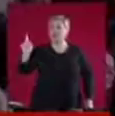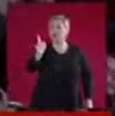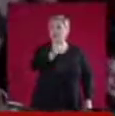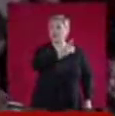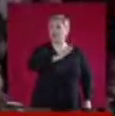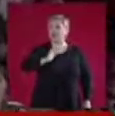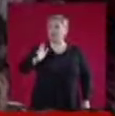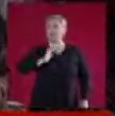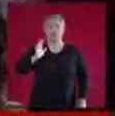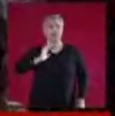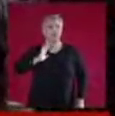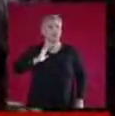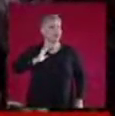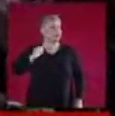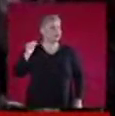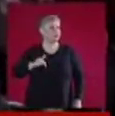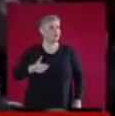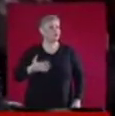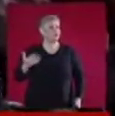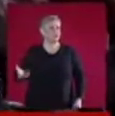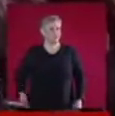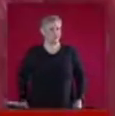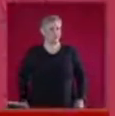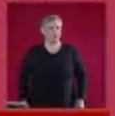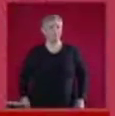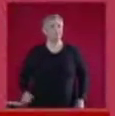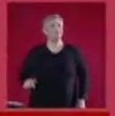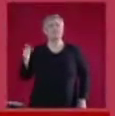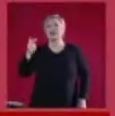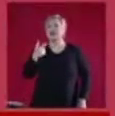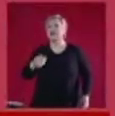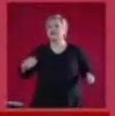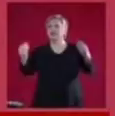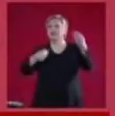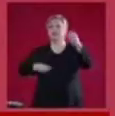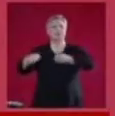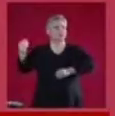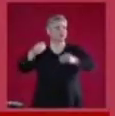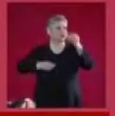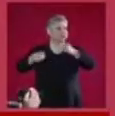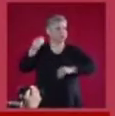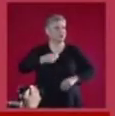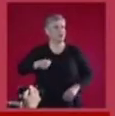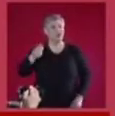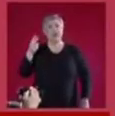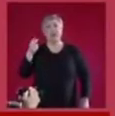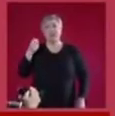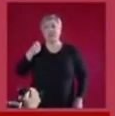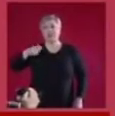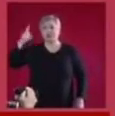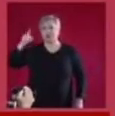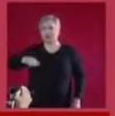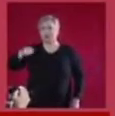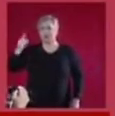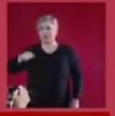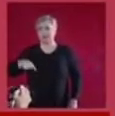ελλάδας στο κάλεσμα μας για μια ευρεία προοδευτική συμμαχία δεν περάσαν 20 μέρες και είναι σαν να έχει